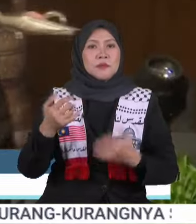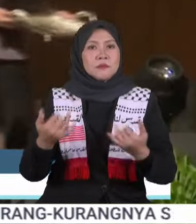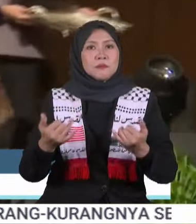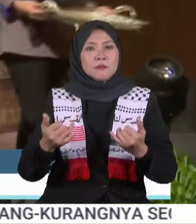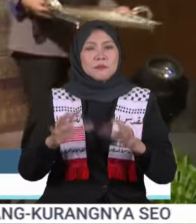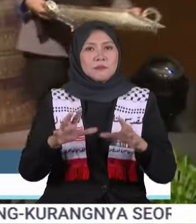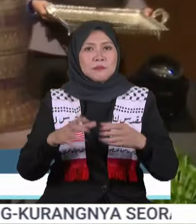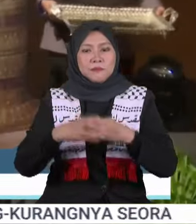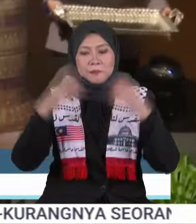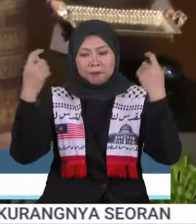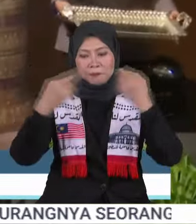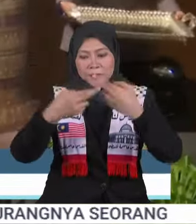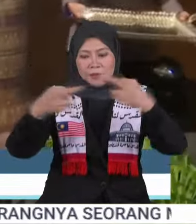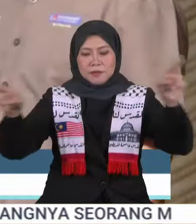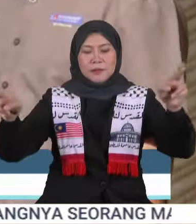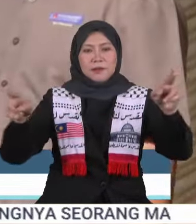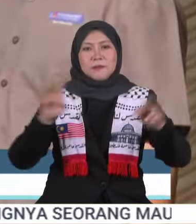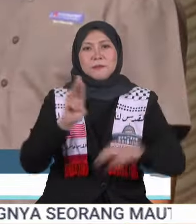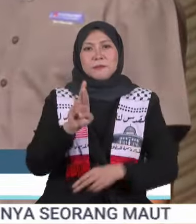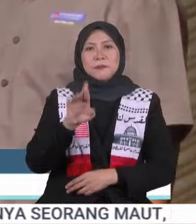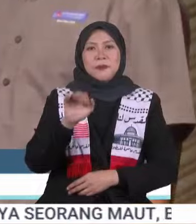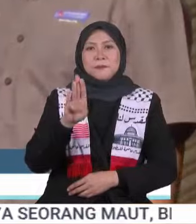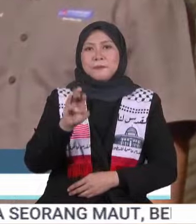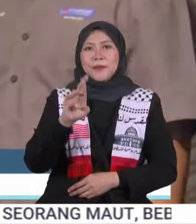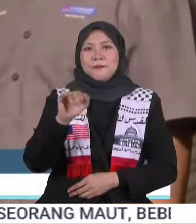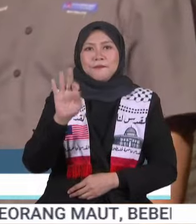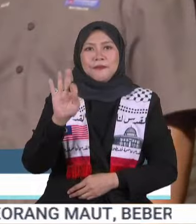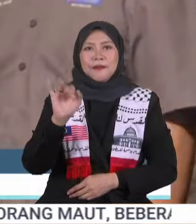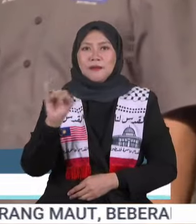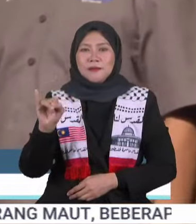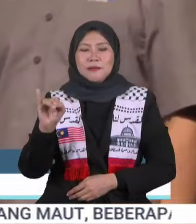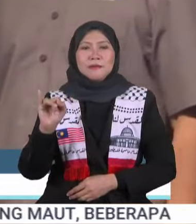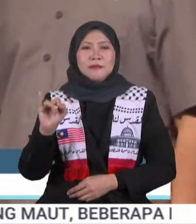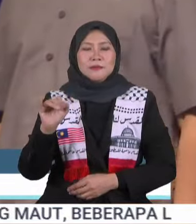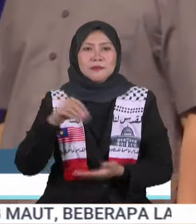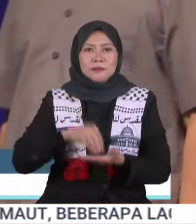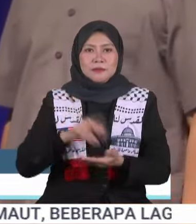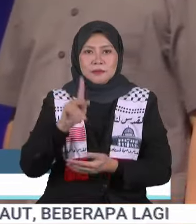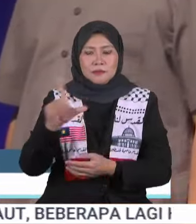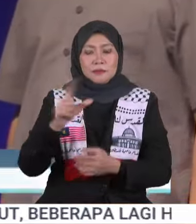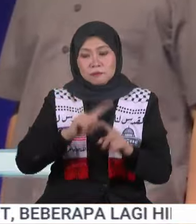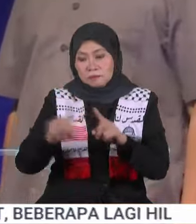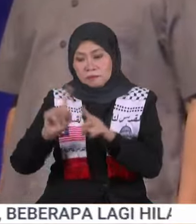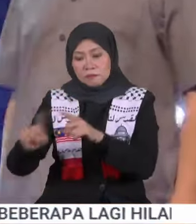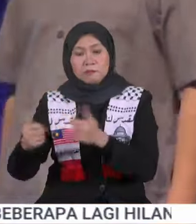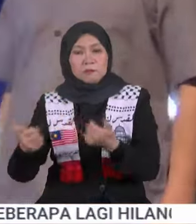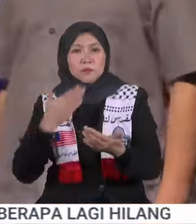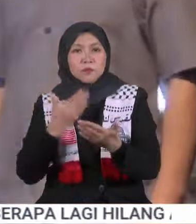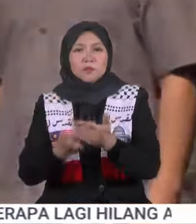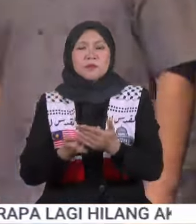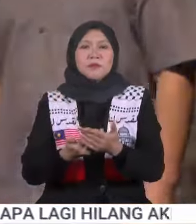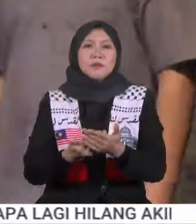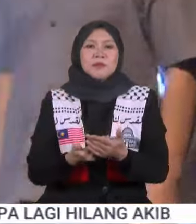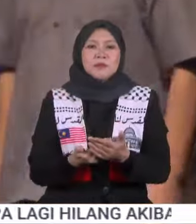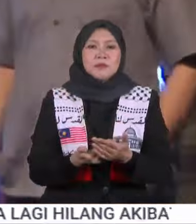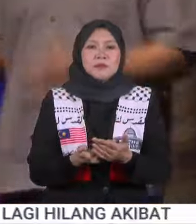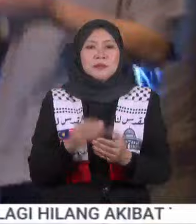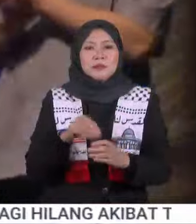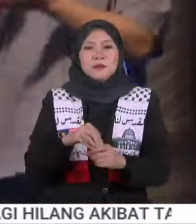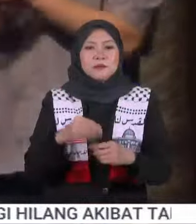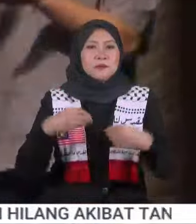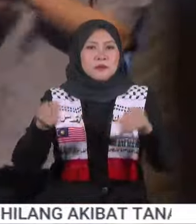pada Majlis Pelancaran Brief I di Ibu Negara. Brief I menawarkan pelbagai kelebihan berbanding program pembiayaan lain